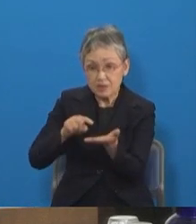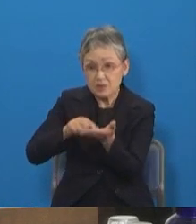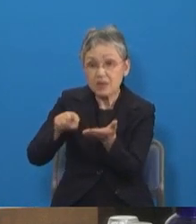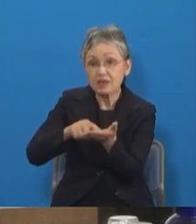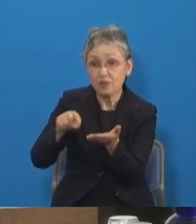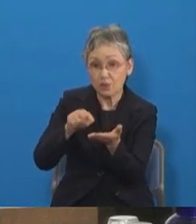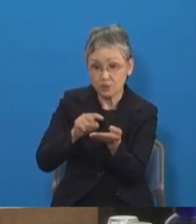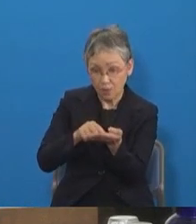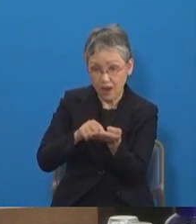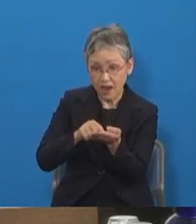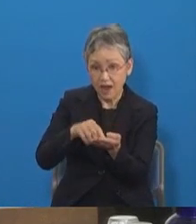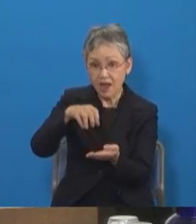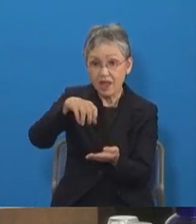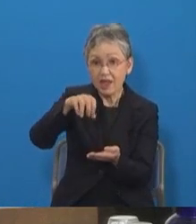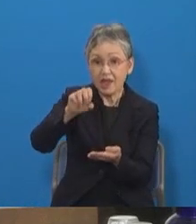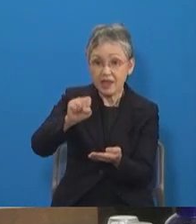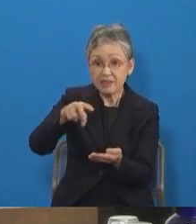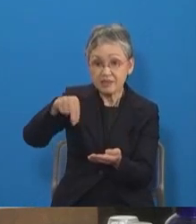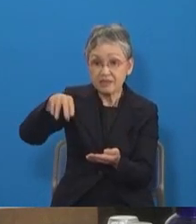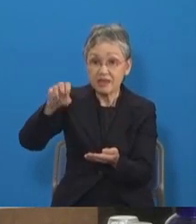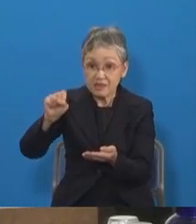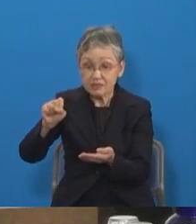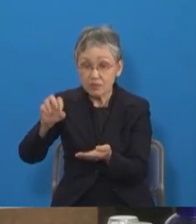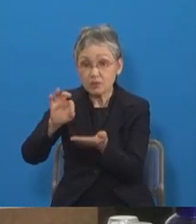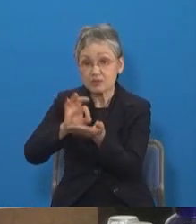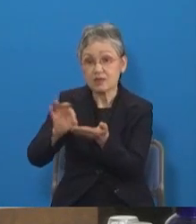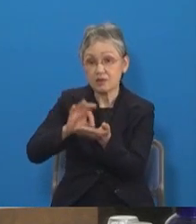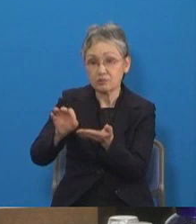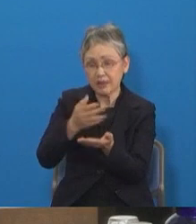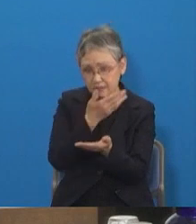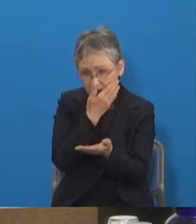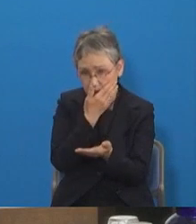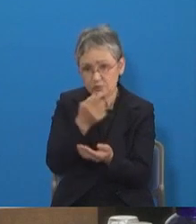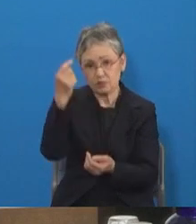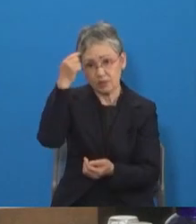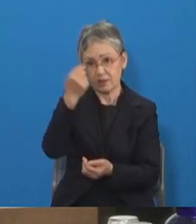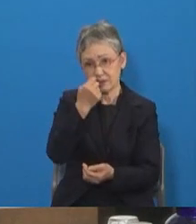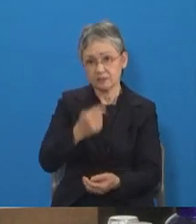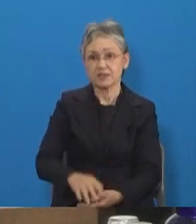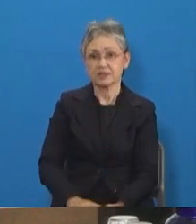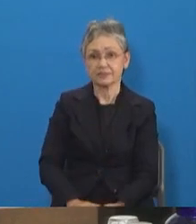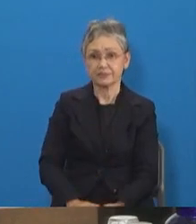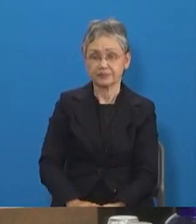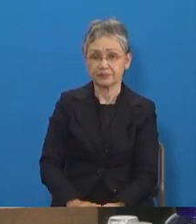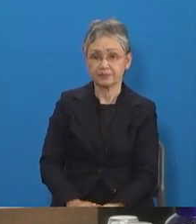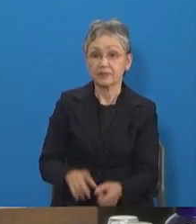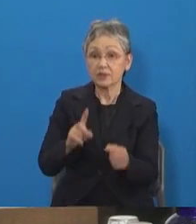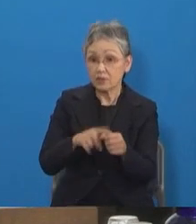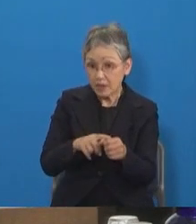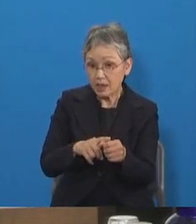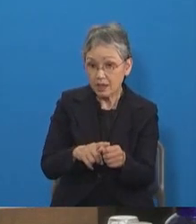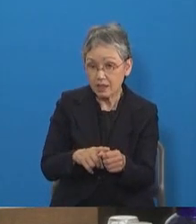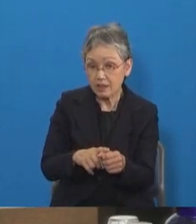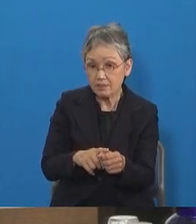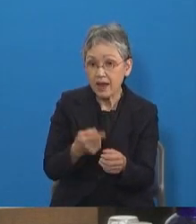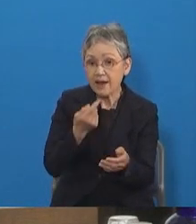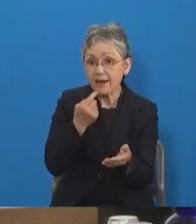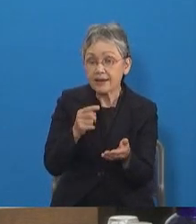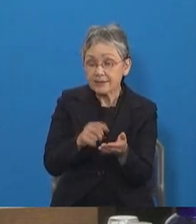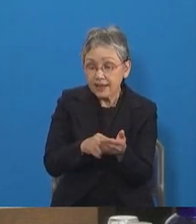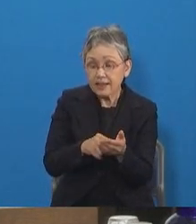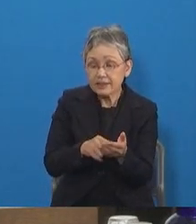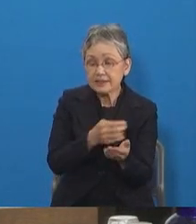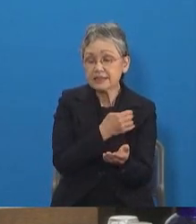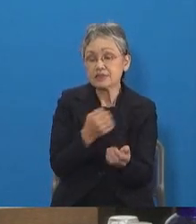や SNS を活用することは非常に重要な視点であると考えております。このため、会員ベースで作成いただくリーフレットに